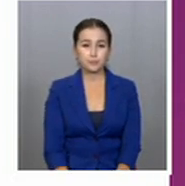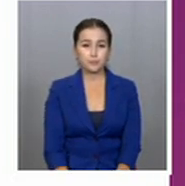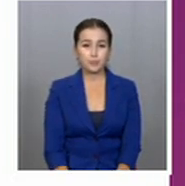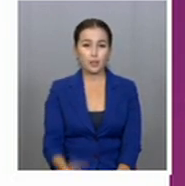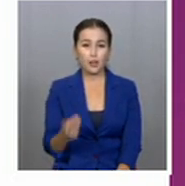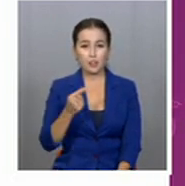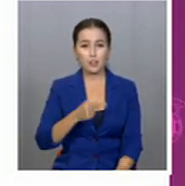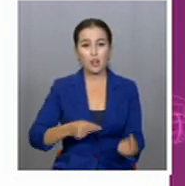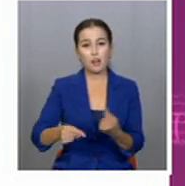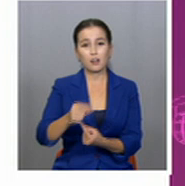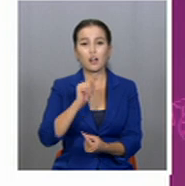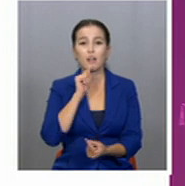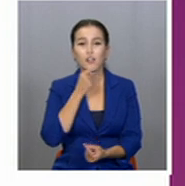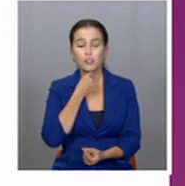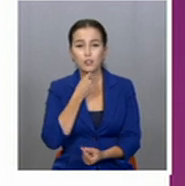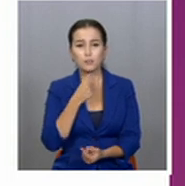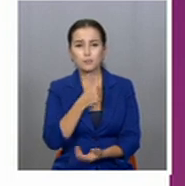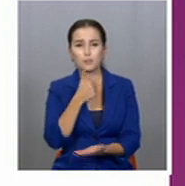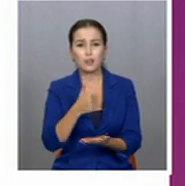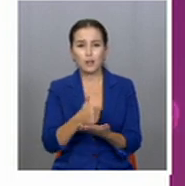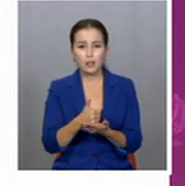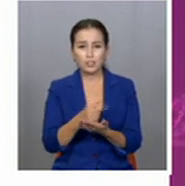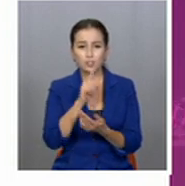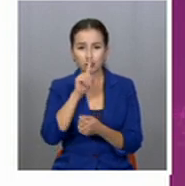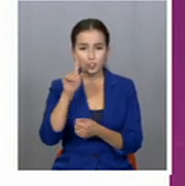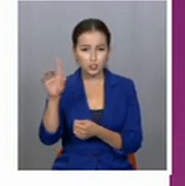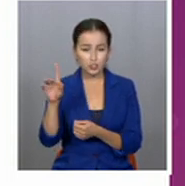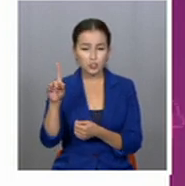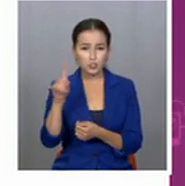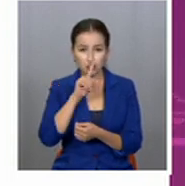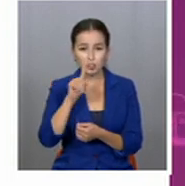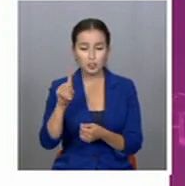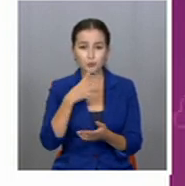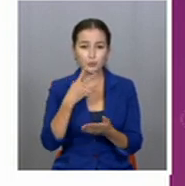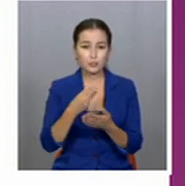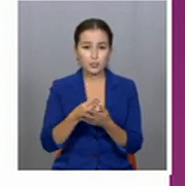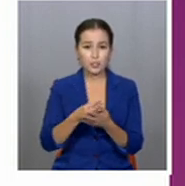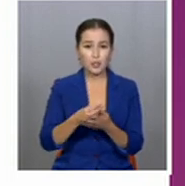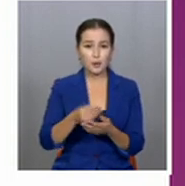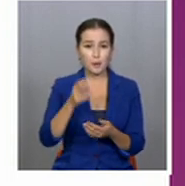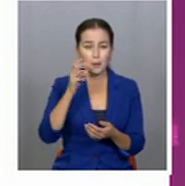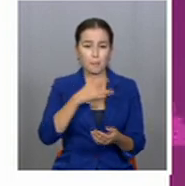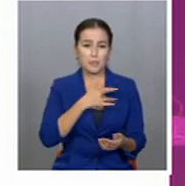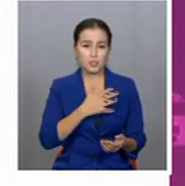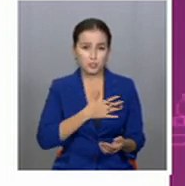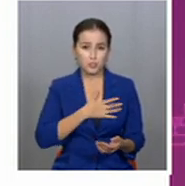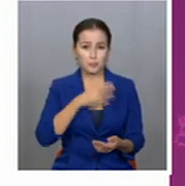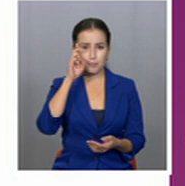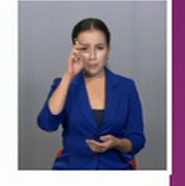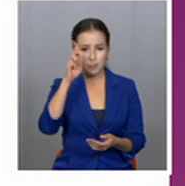Нарықтық экономиканың басты ерекшелігі меншіктің, мемлекеттің бақылауында болуы.